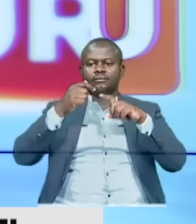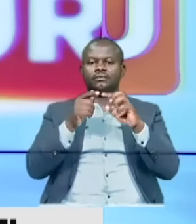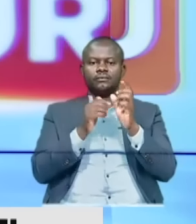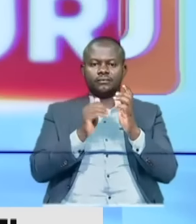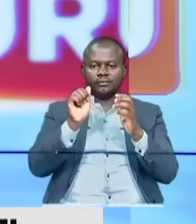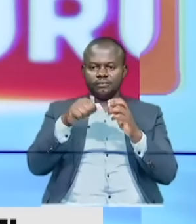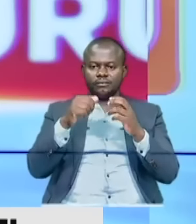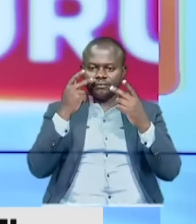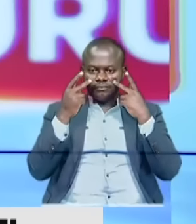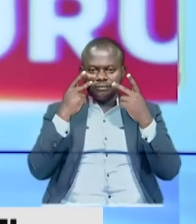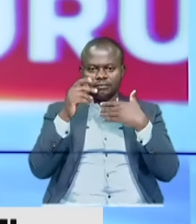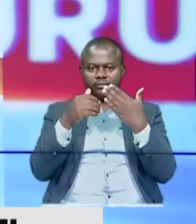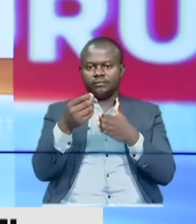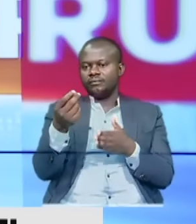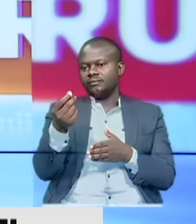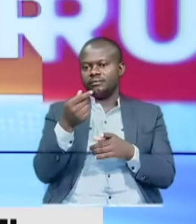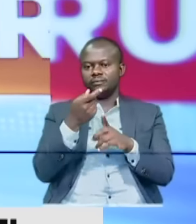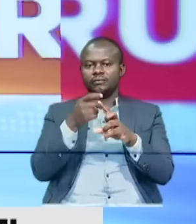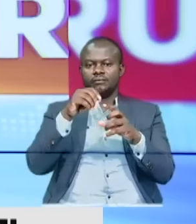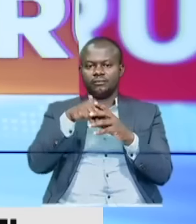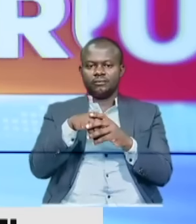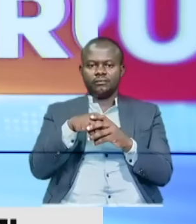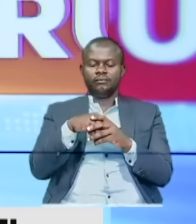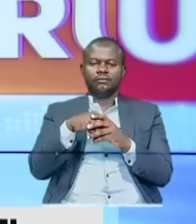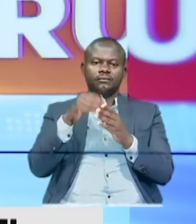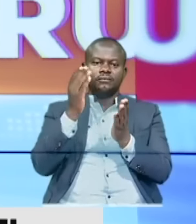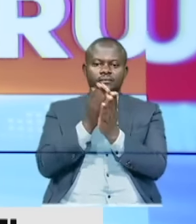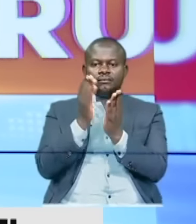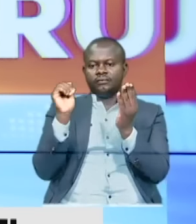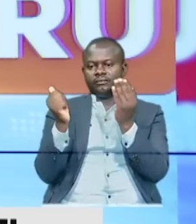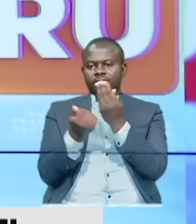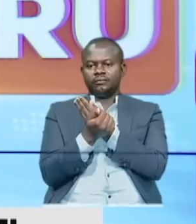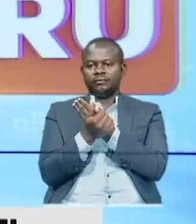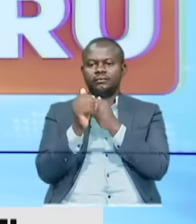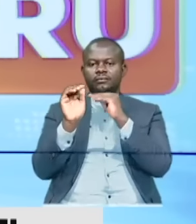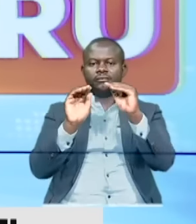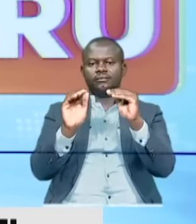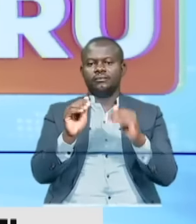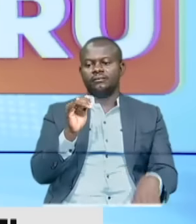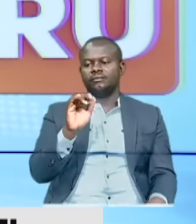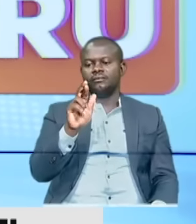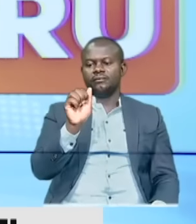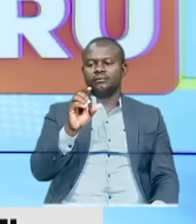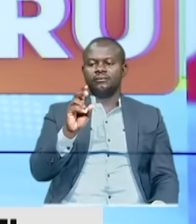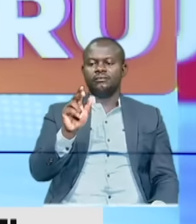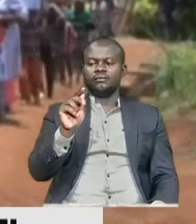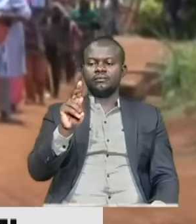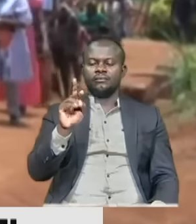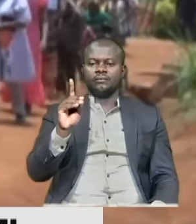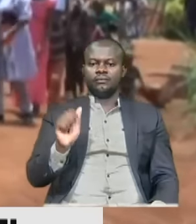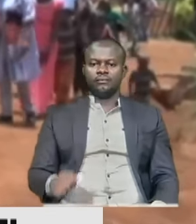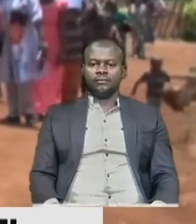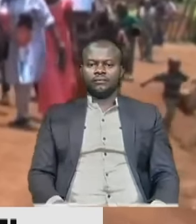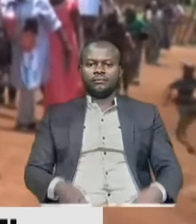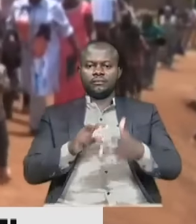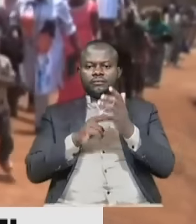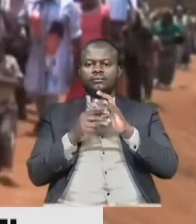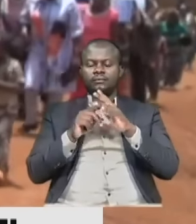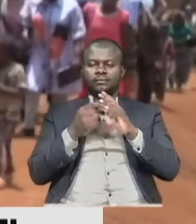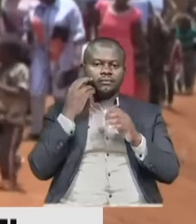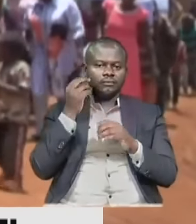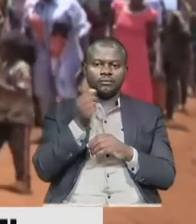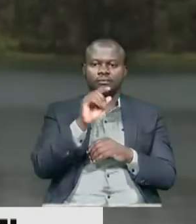kubona ifaranga riturutse mu myumbati ibindi reka tubaze umugenzi wacu Iradukunda Kavutse Rusi Umushinga ugiye gutangira muri